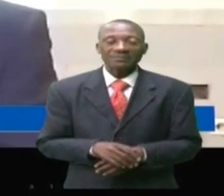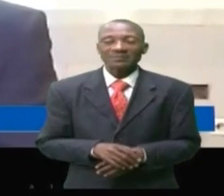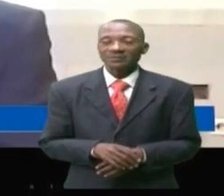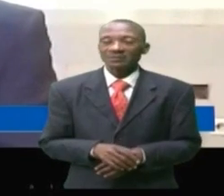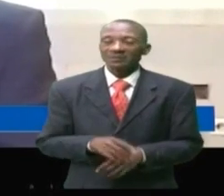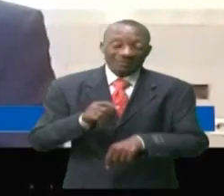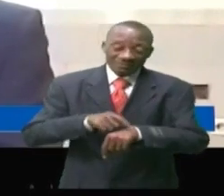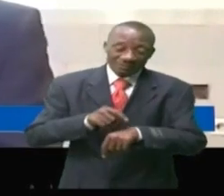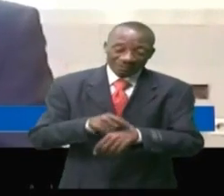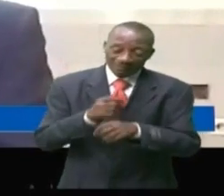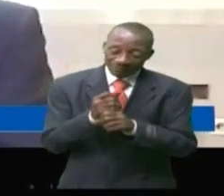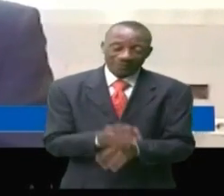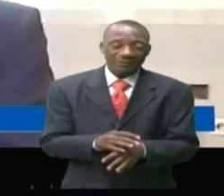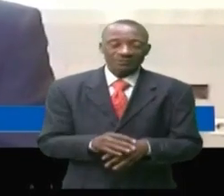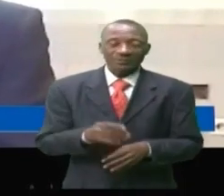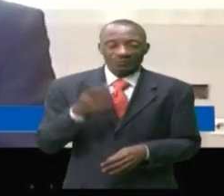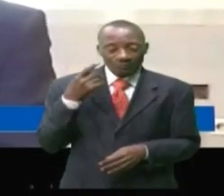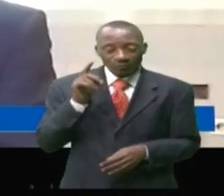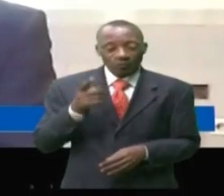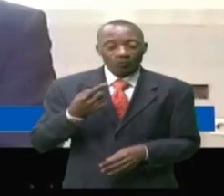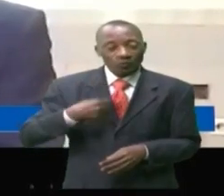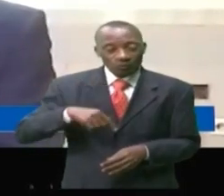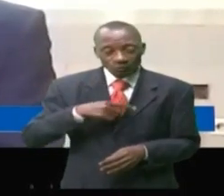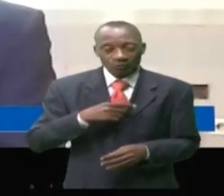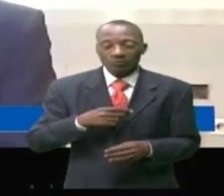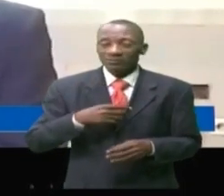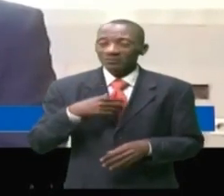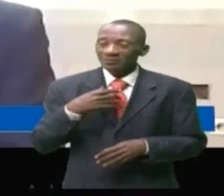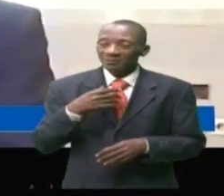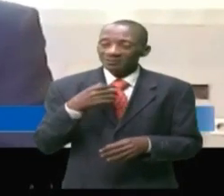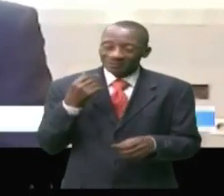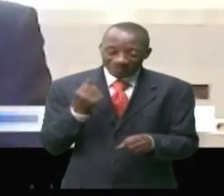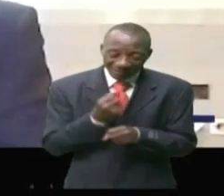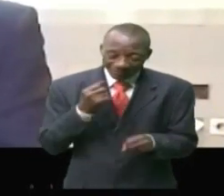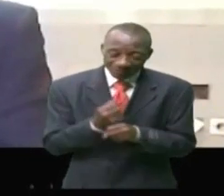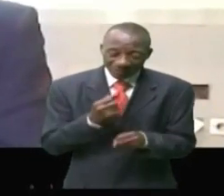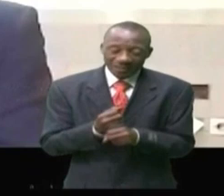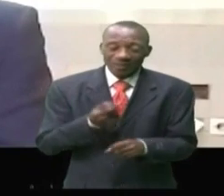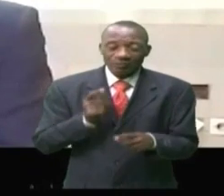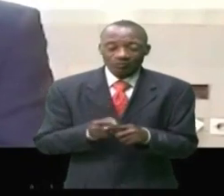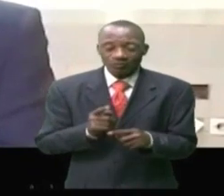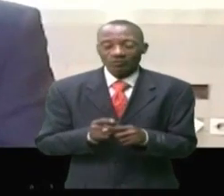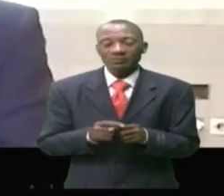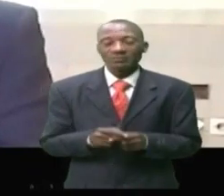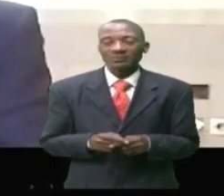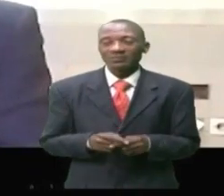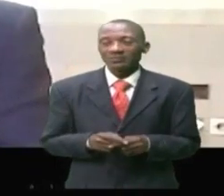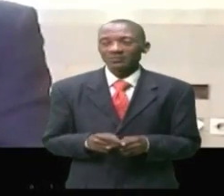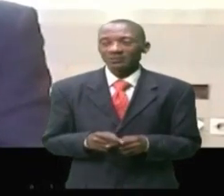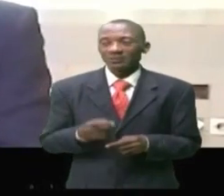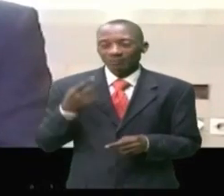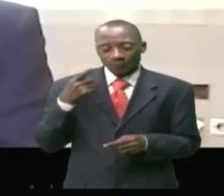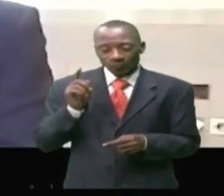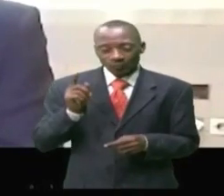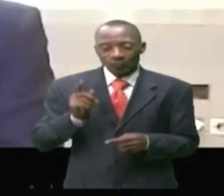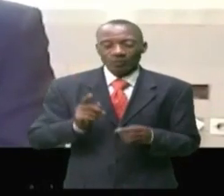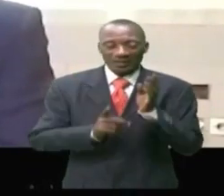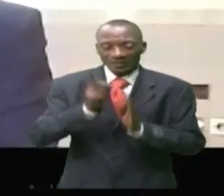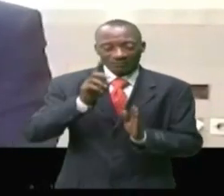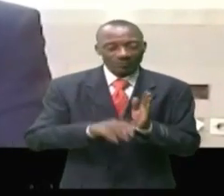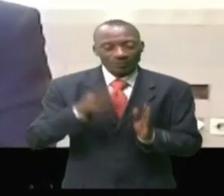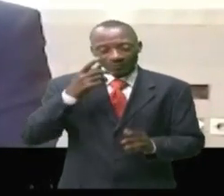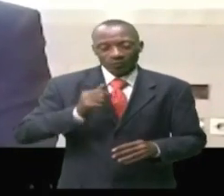de s'imposer et de prendre par le gouvernement central, notamment la mobilité,